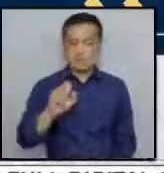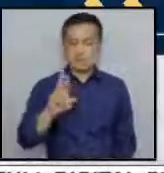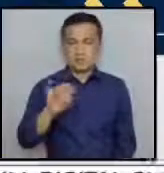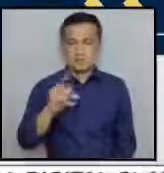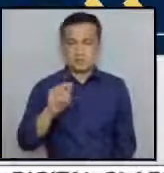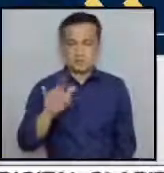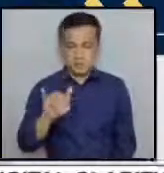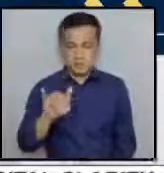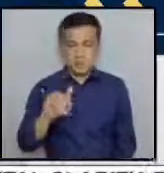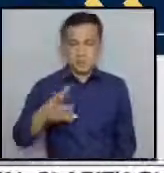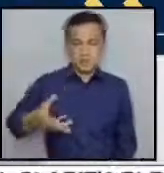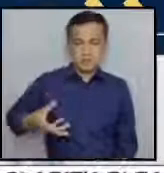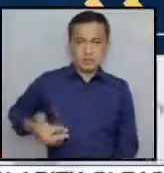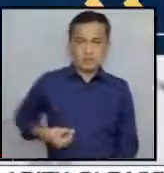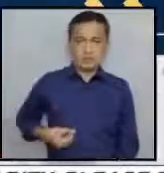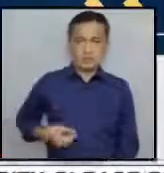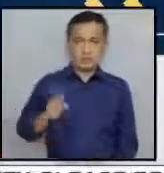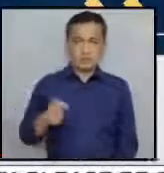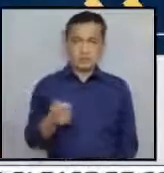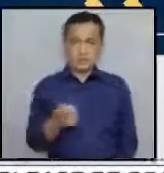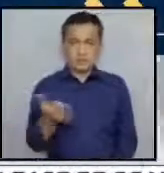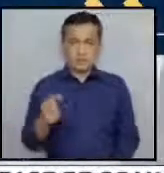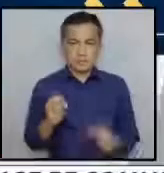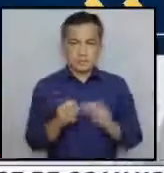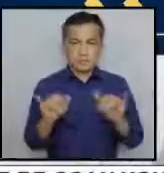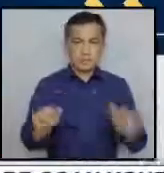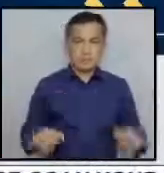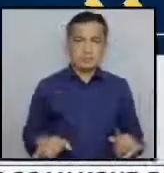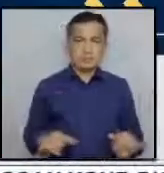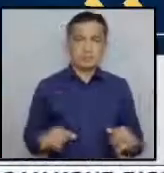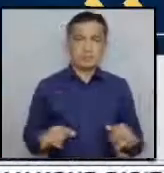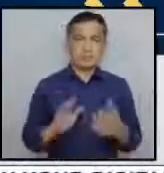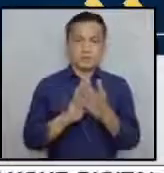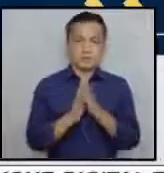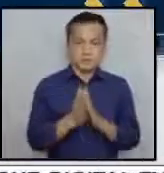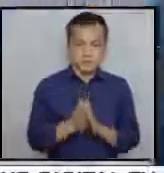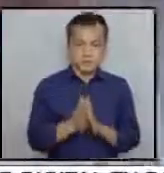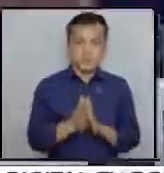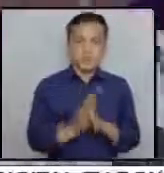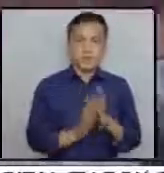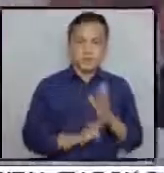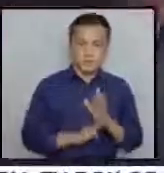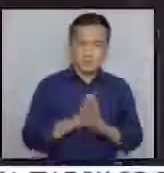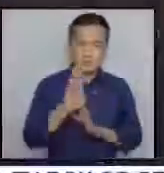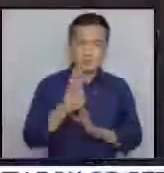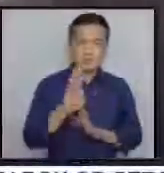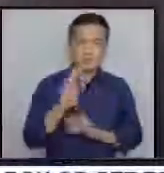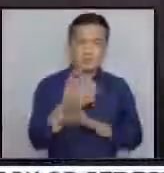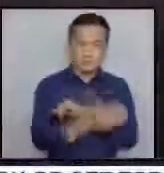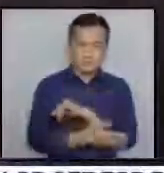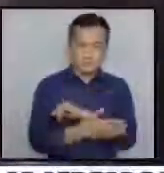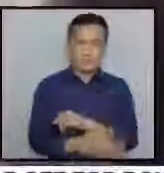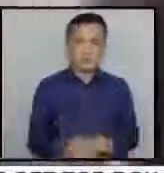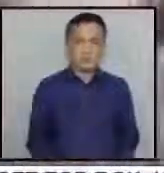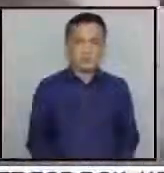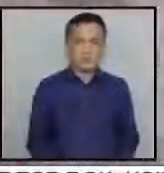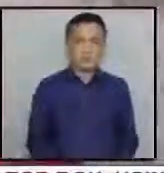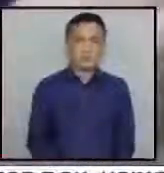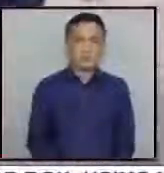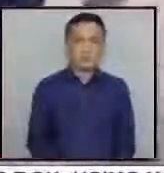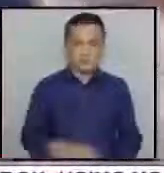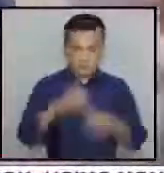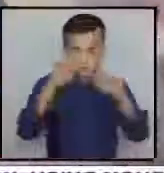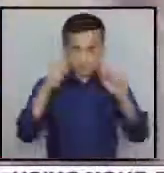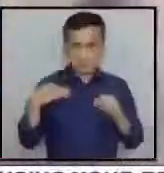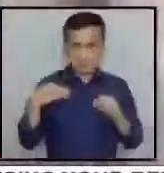dapat maalis sa sistema para sa kapayapaan at pagunlad ng bansa. Uutusan naman ni Presidential Candidate